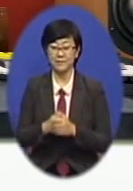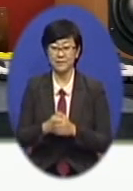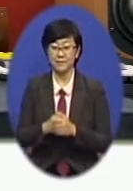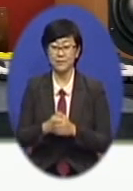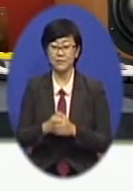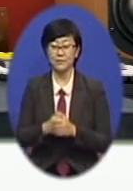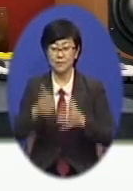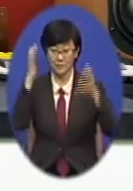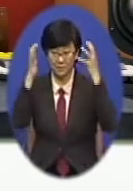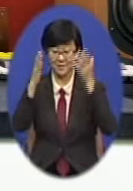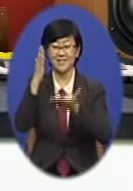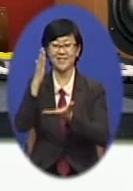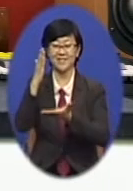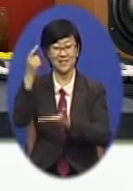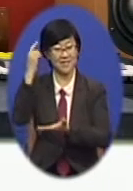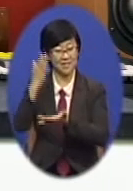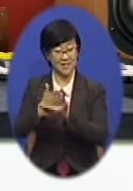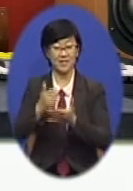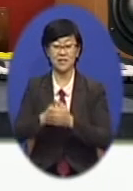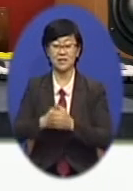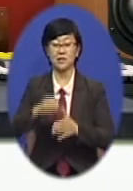그러니까 복잡하게 생각하시지 마시고요.